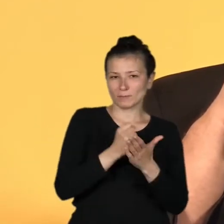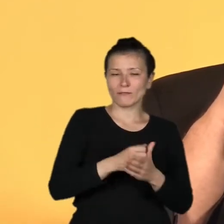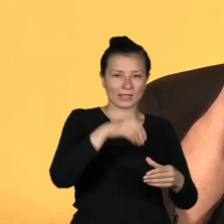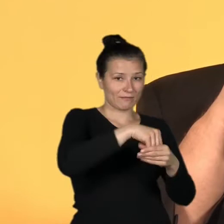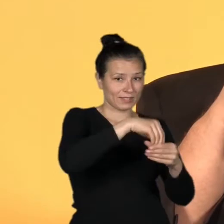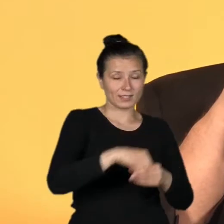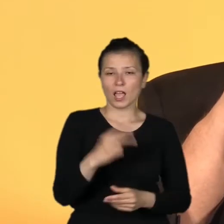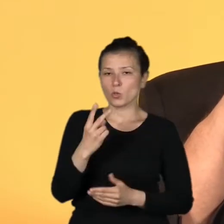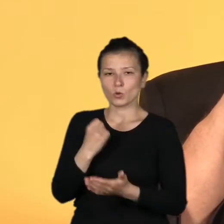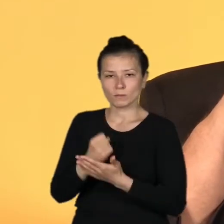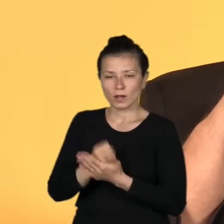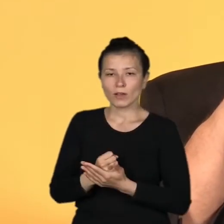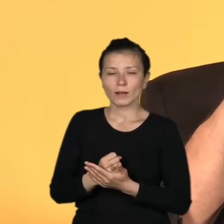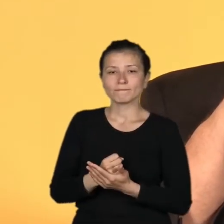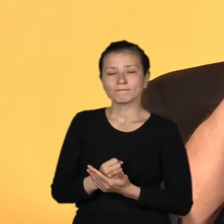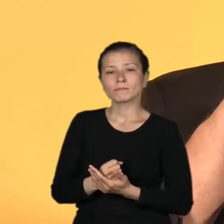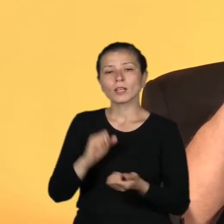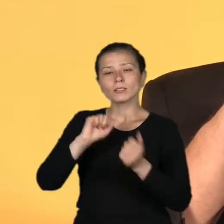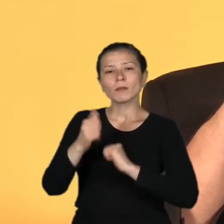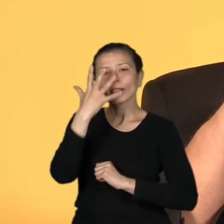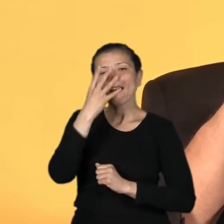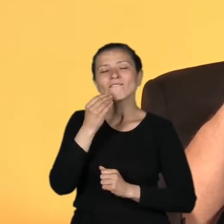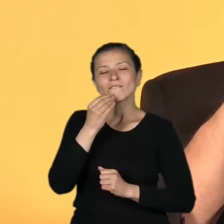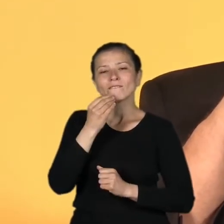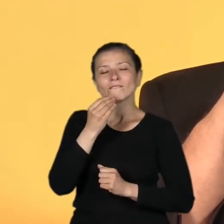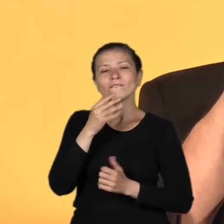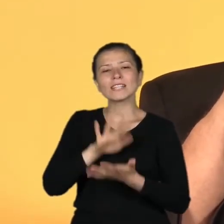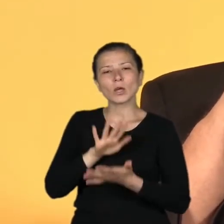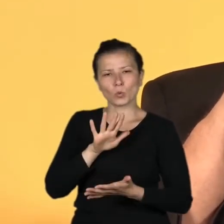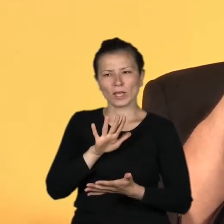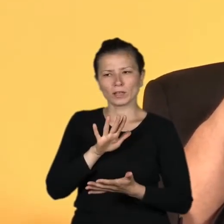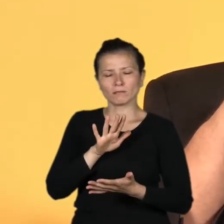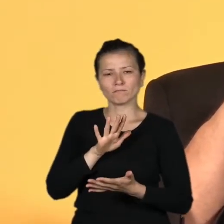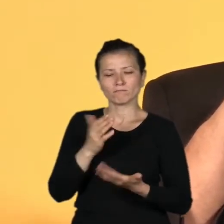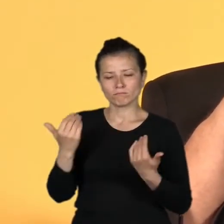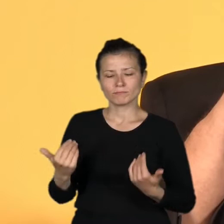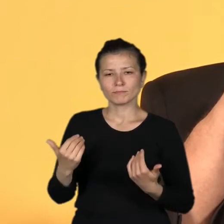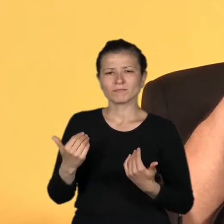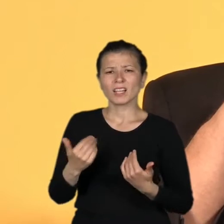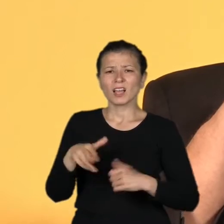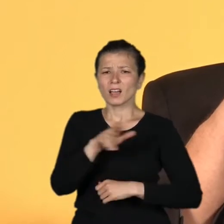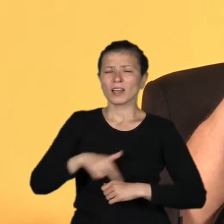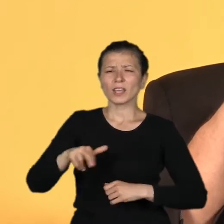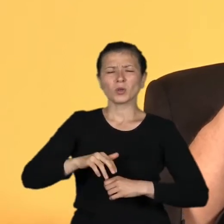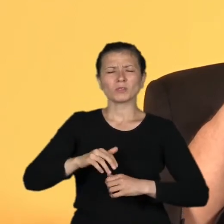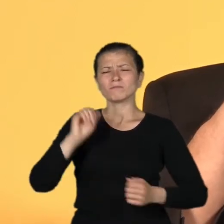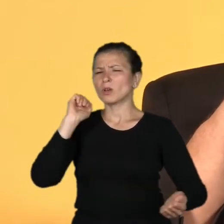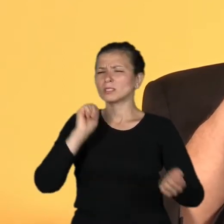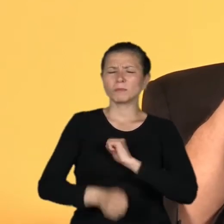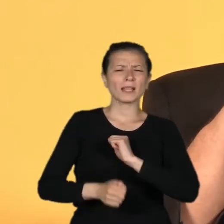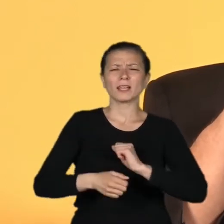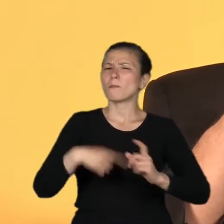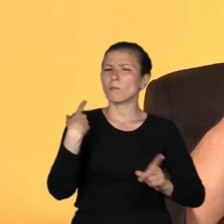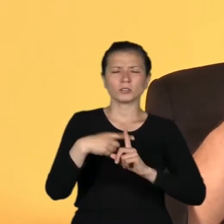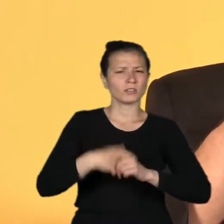rzecz to jest kwestia także zmiany wizerunku naszego regionu. Region się bardzo mocno zmienił, in plus, pozytywnie.